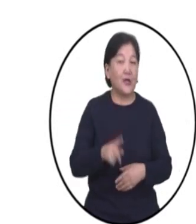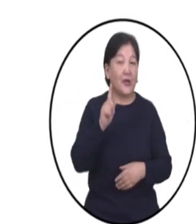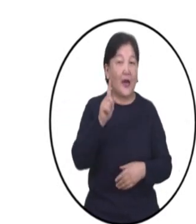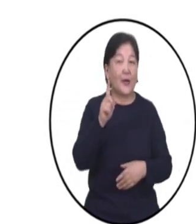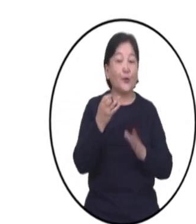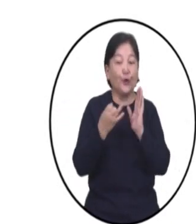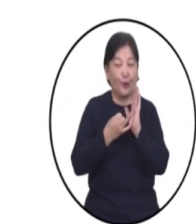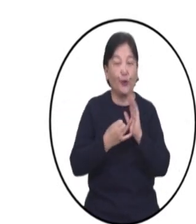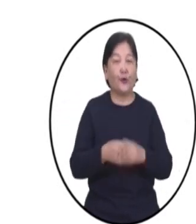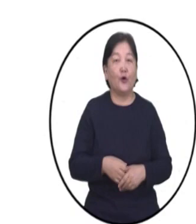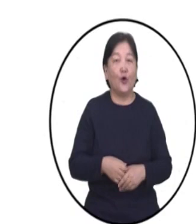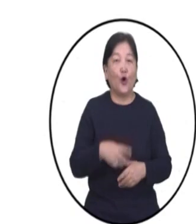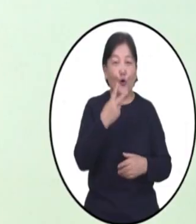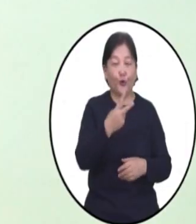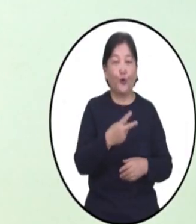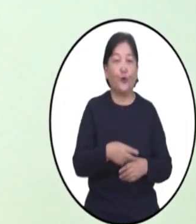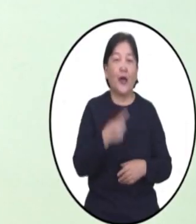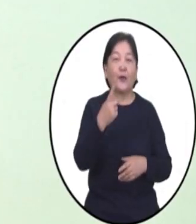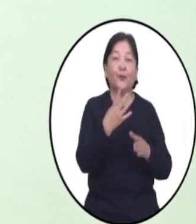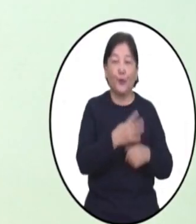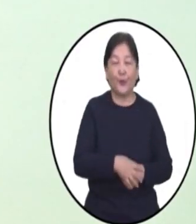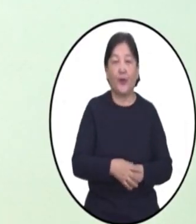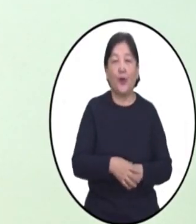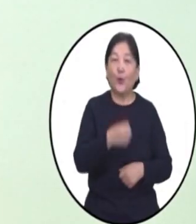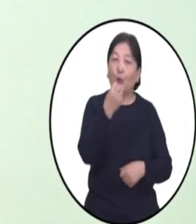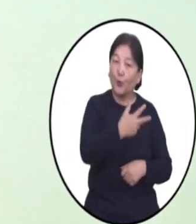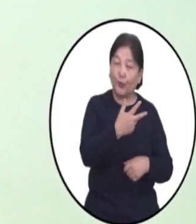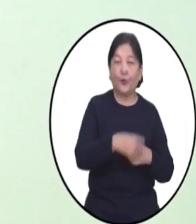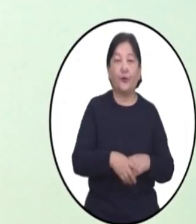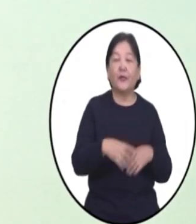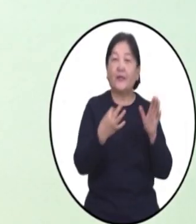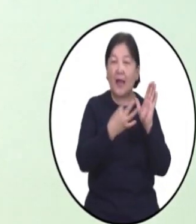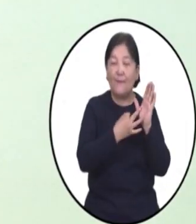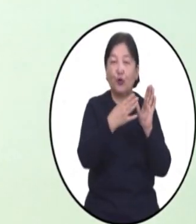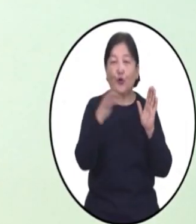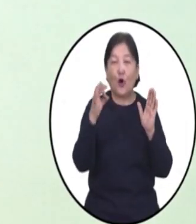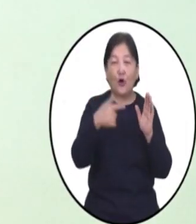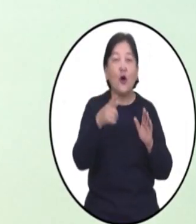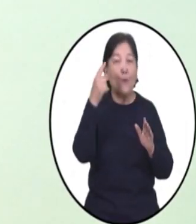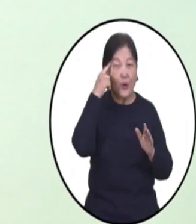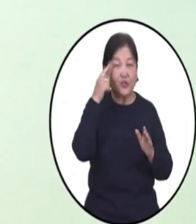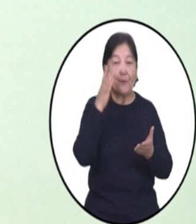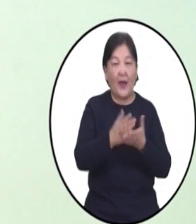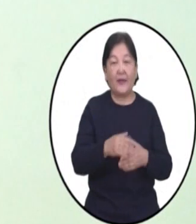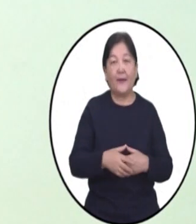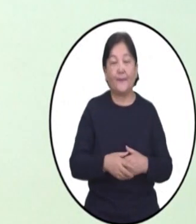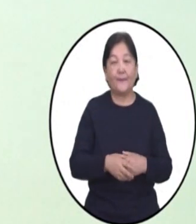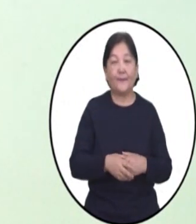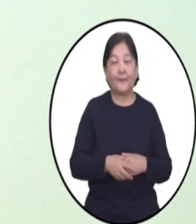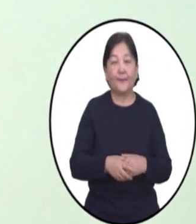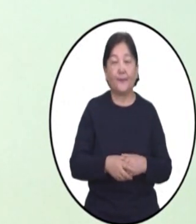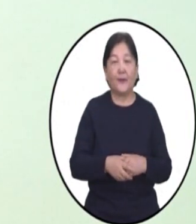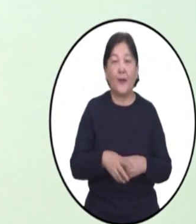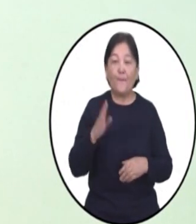17 бодлого бодсон байна. Хоёр дахь өдөр бол 14 бодлого бодсон байна. Гурав дахь өдөр бол 8 бодлого бодсон эндээс харагдаж байна. За,